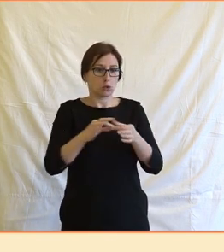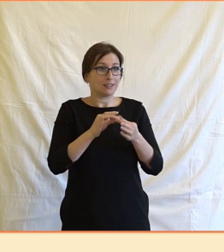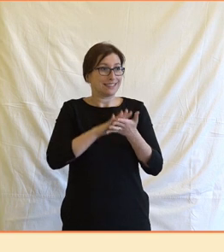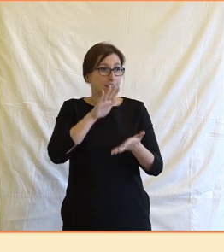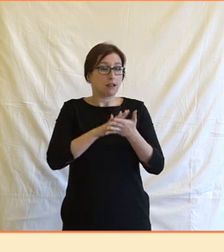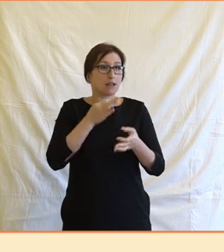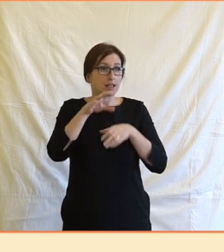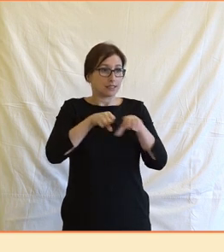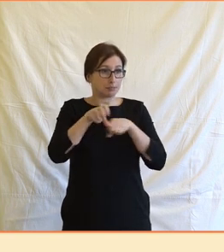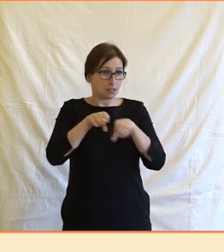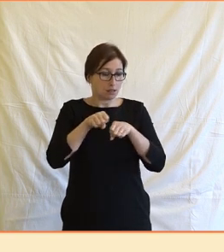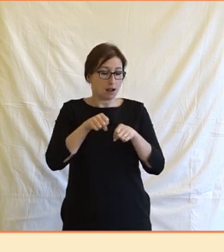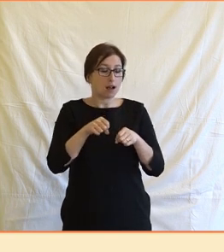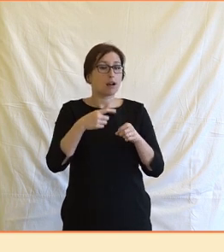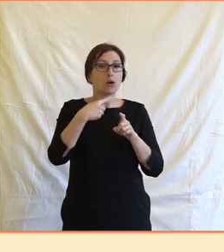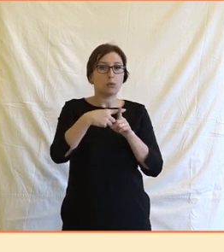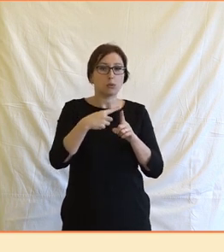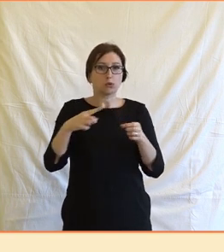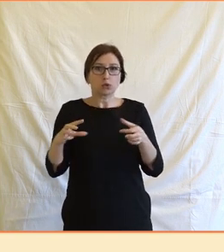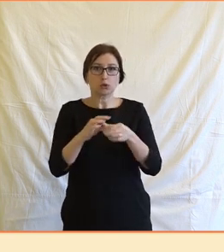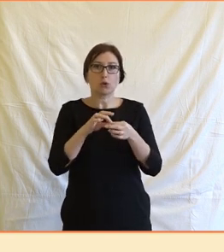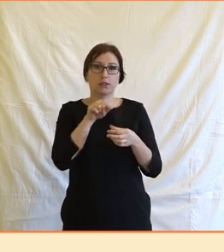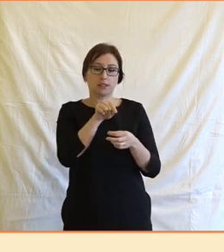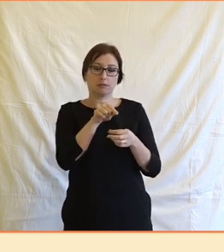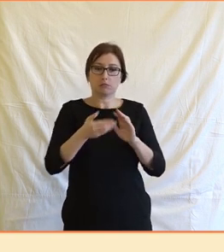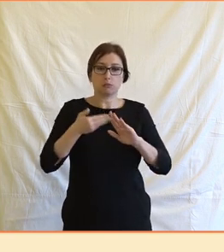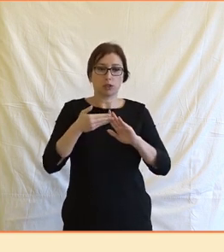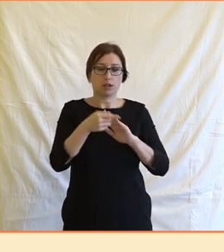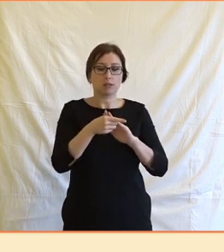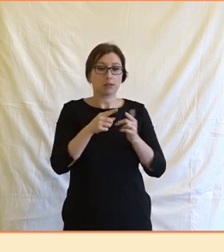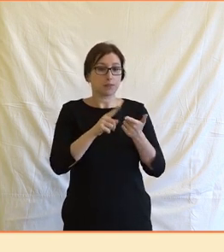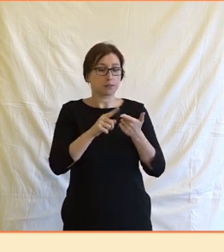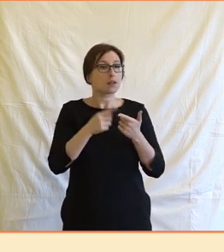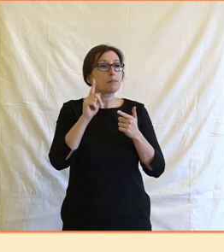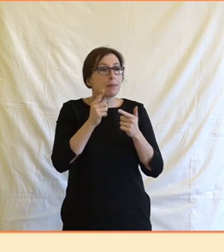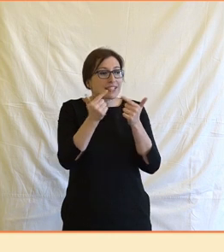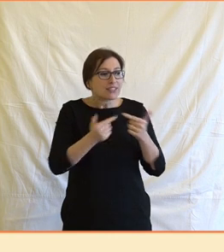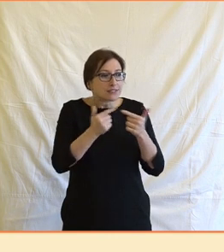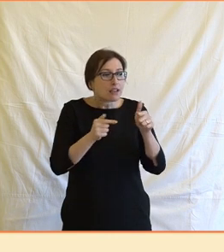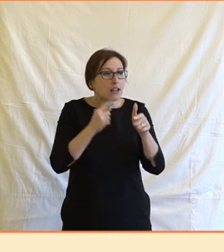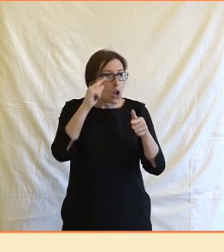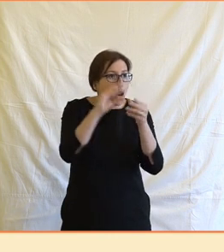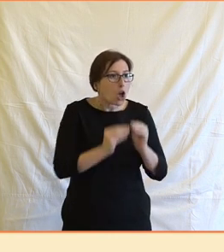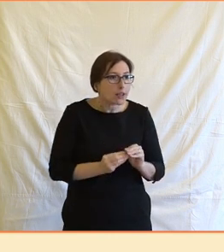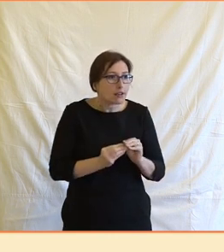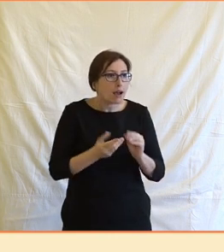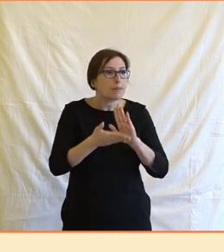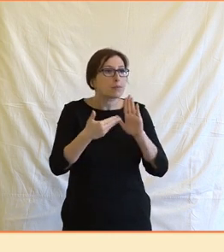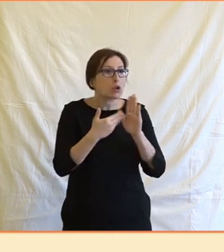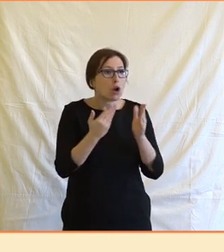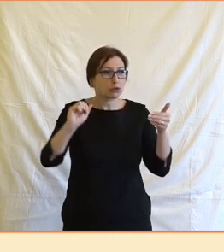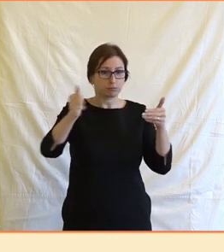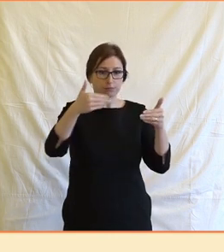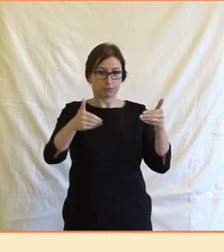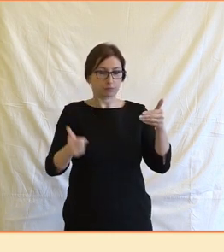jsou o něm sbírána pro účely personalizace. Dále by mu měla být vysvětlena logika, na základě níž